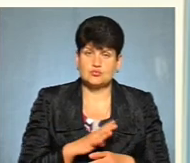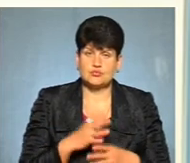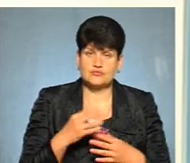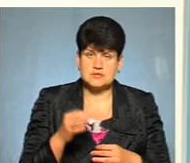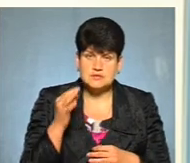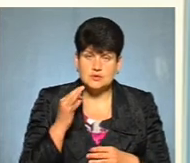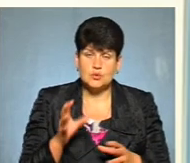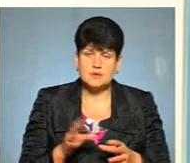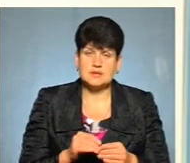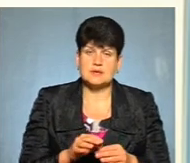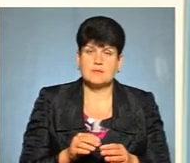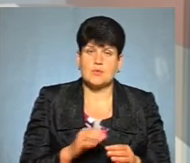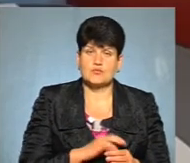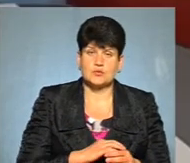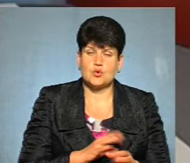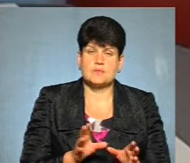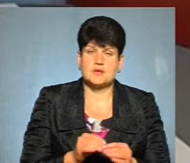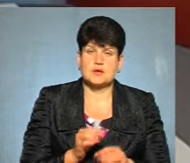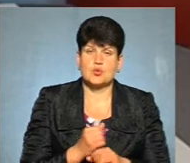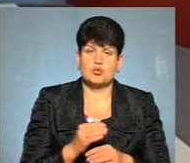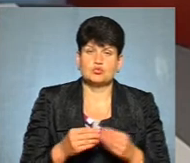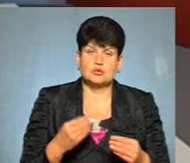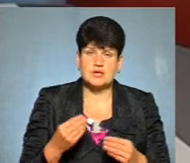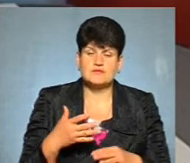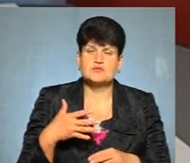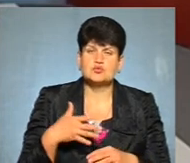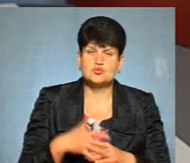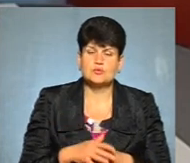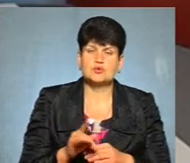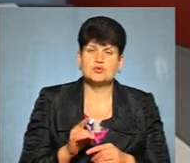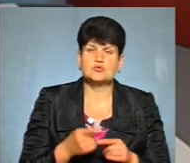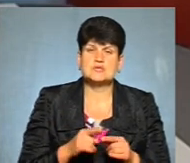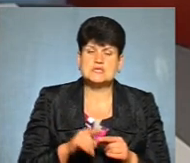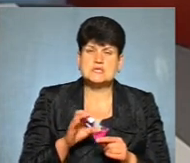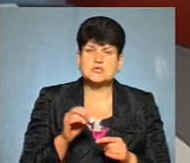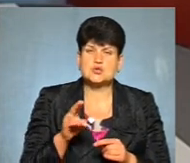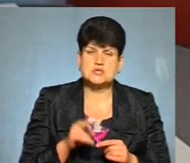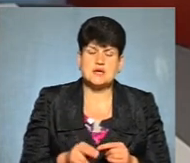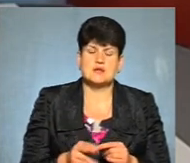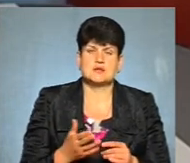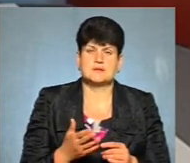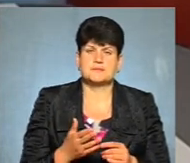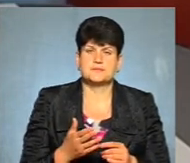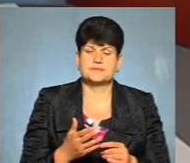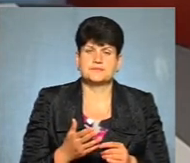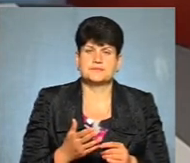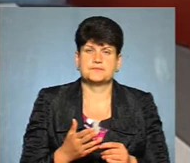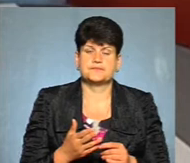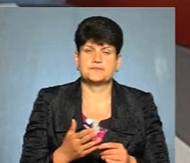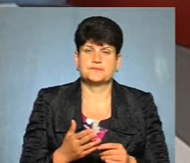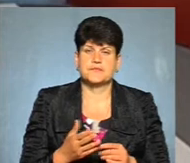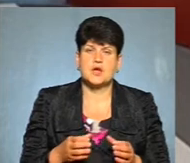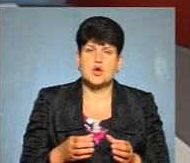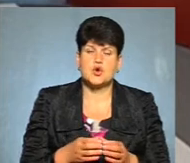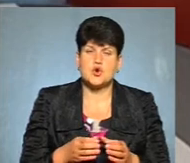об'єднання профспілок, об'єднання роботодавців. Ну і зрозуміло, що такі соціально цинічні і